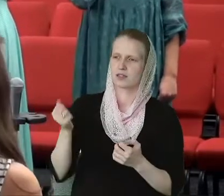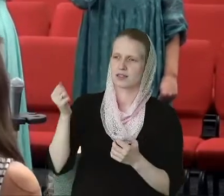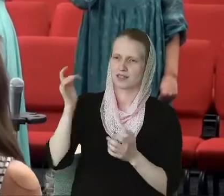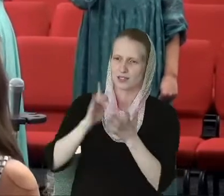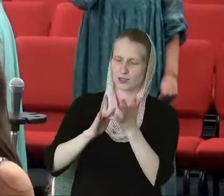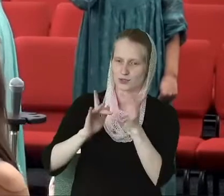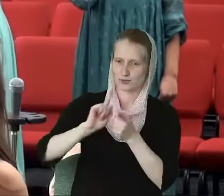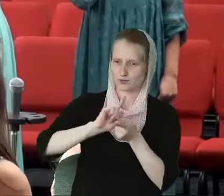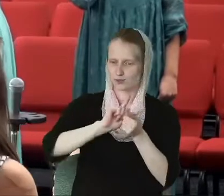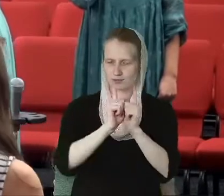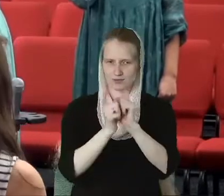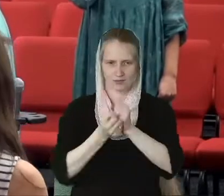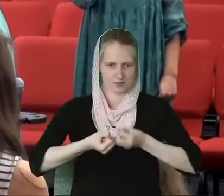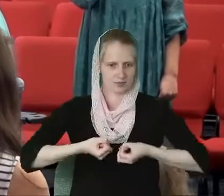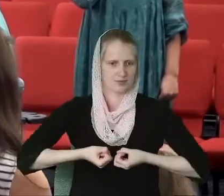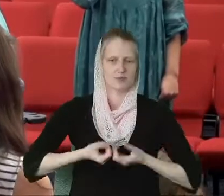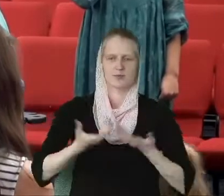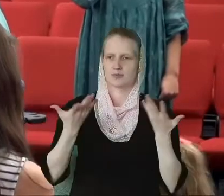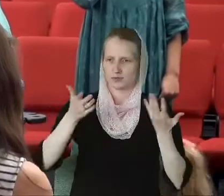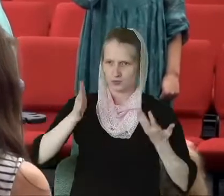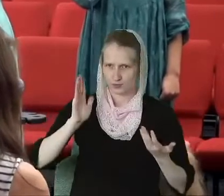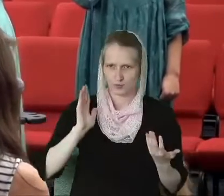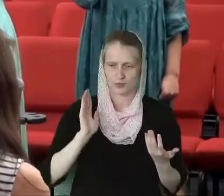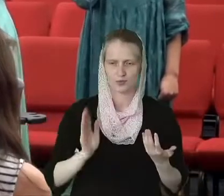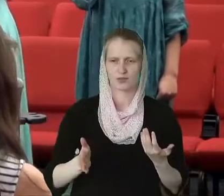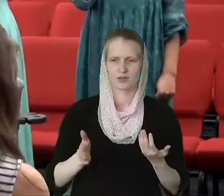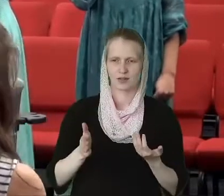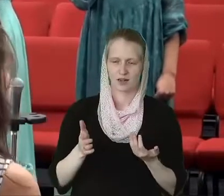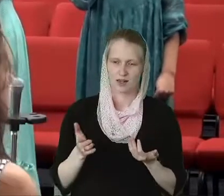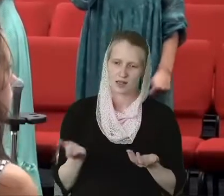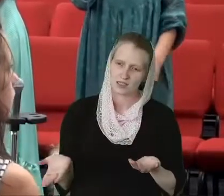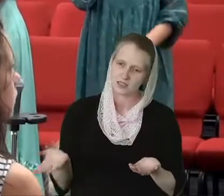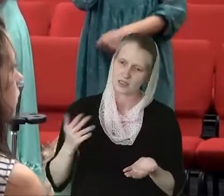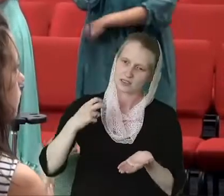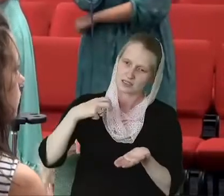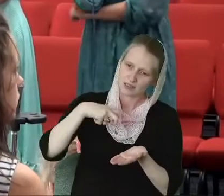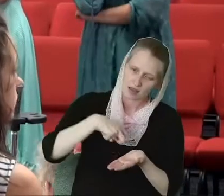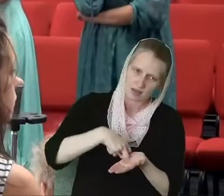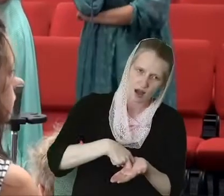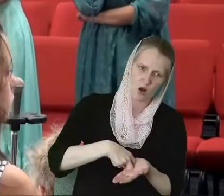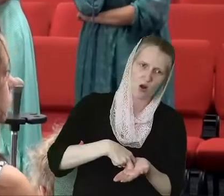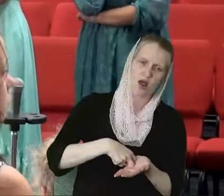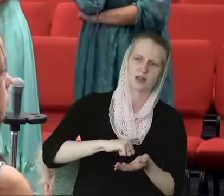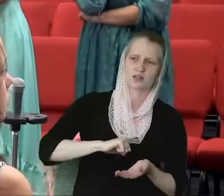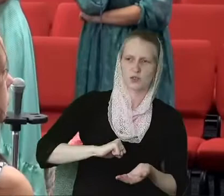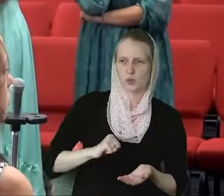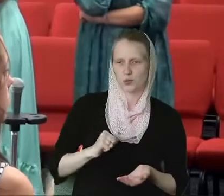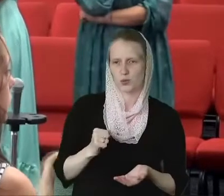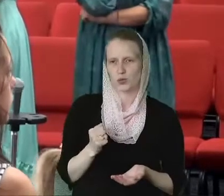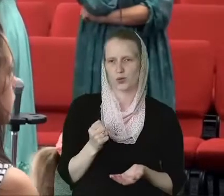он превратит в сияние. Стань на колени,